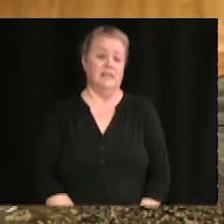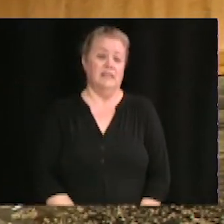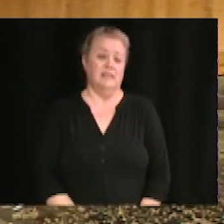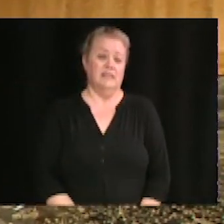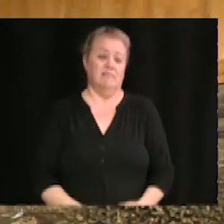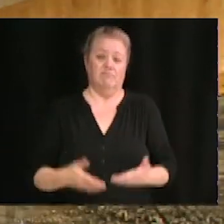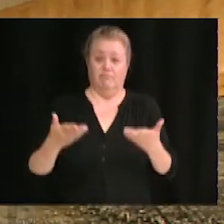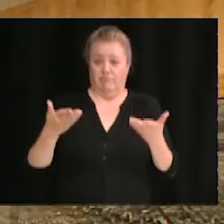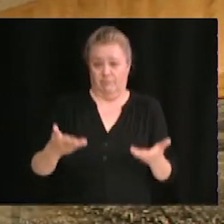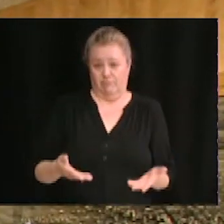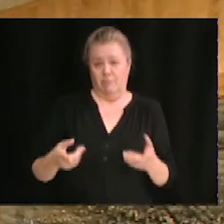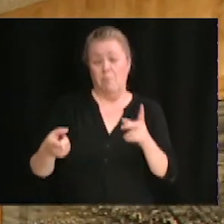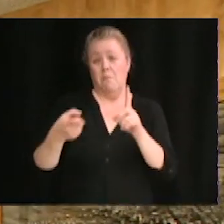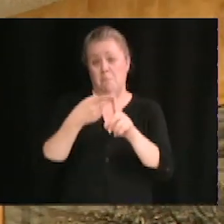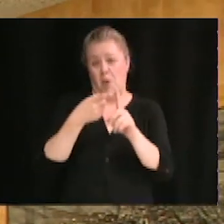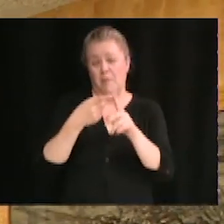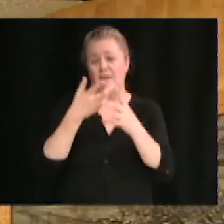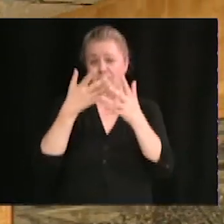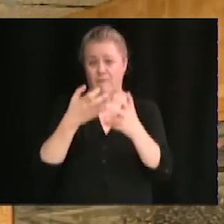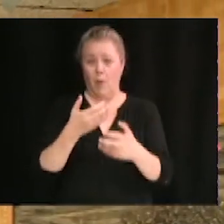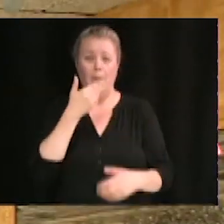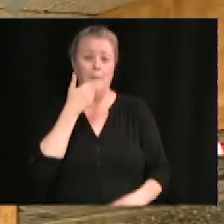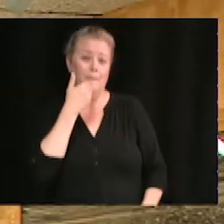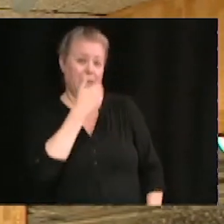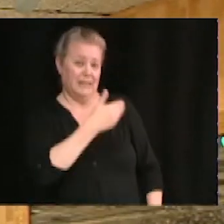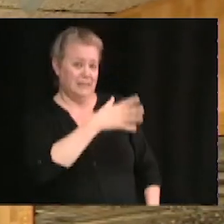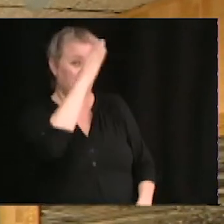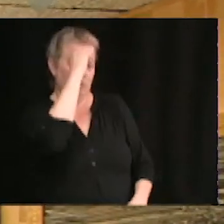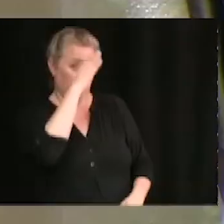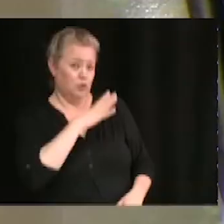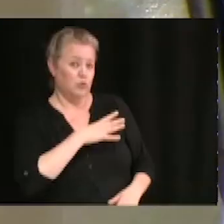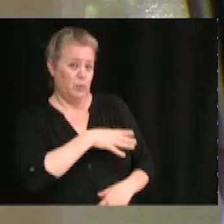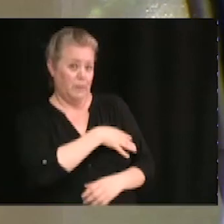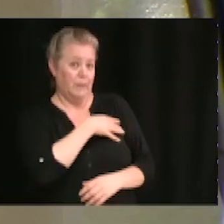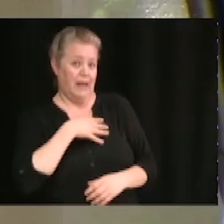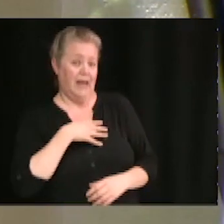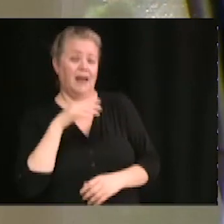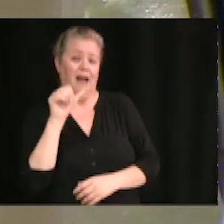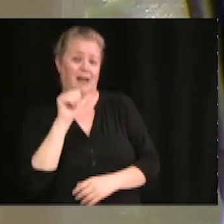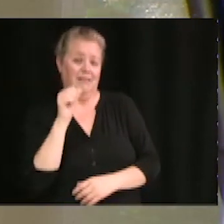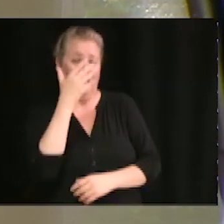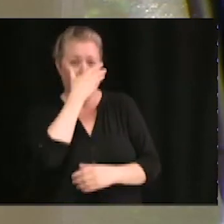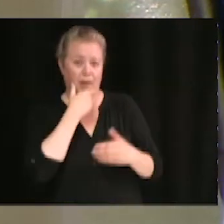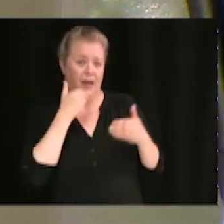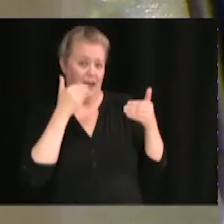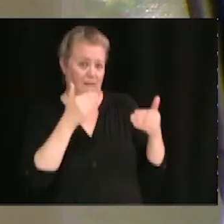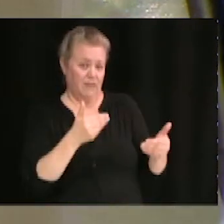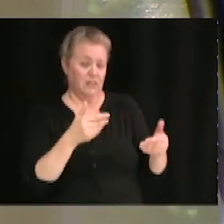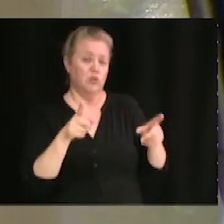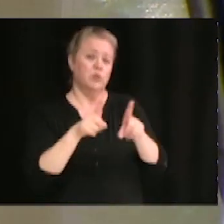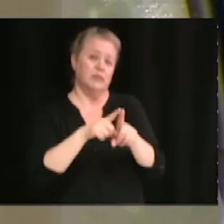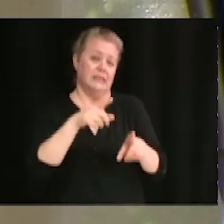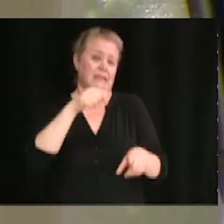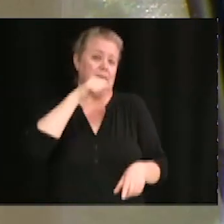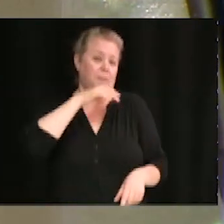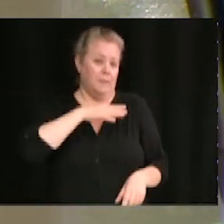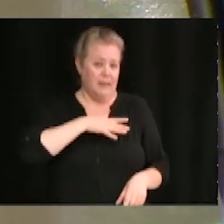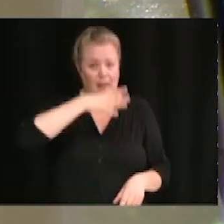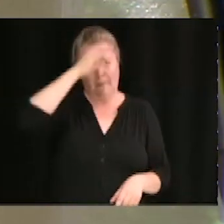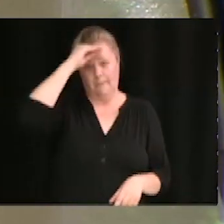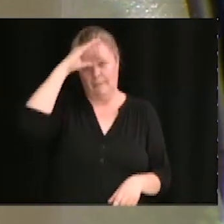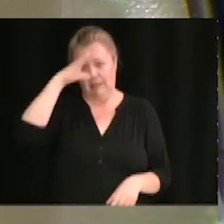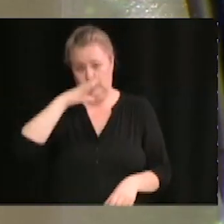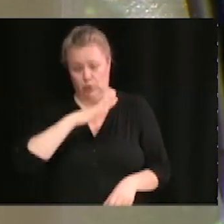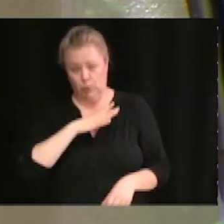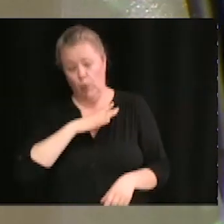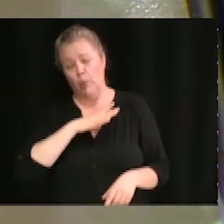Nous voulons tout d'abord remercier M. le maire André Bellavance, ainsi que Mesdames et Messieurs les élus, et